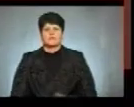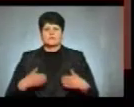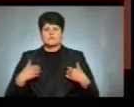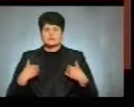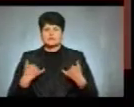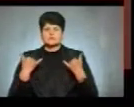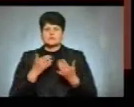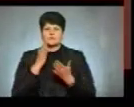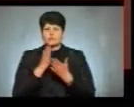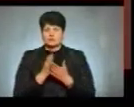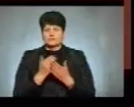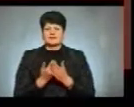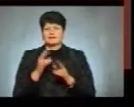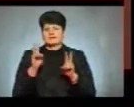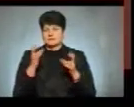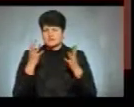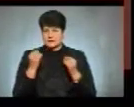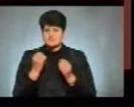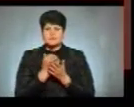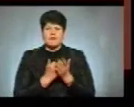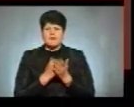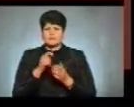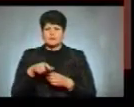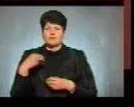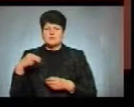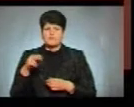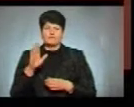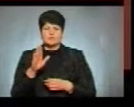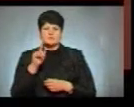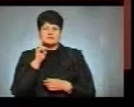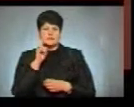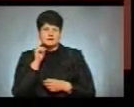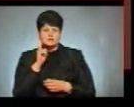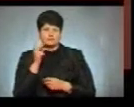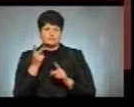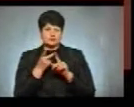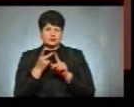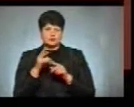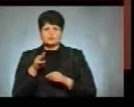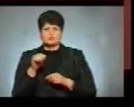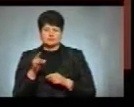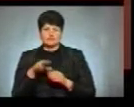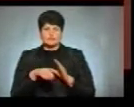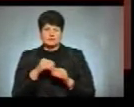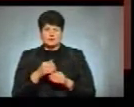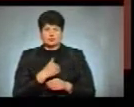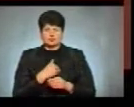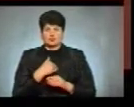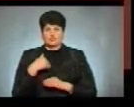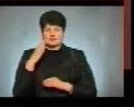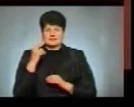вітання у прямому ефірі. Тема дня. За кандидата у президенти Володимира Зеленського у другому турі виборів збираються голосувати